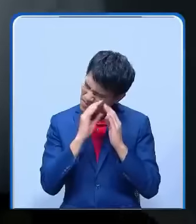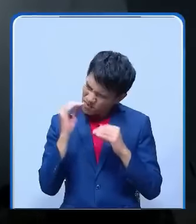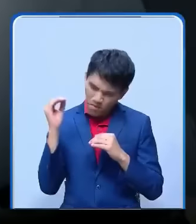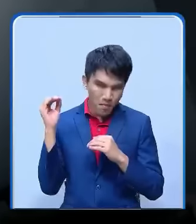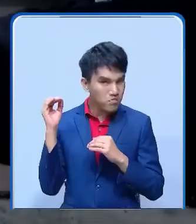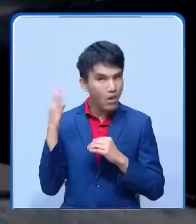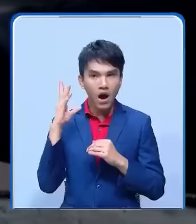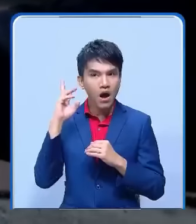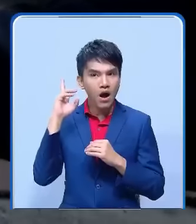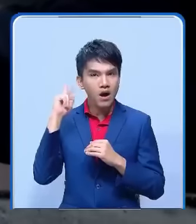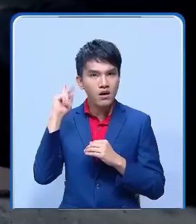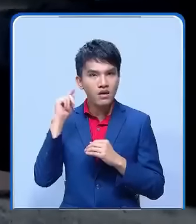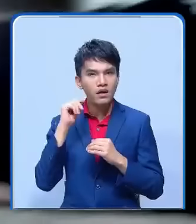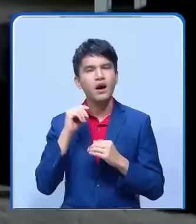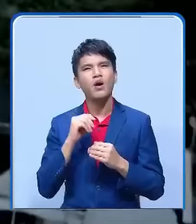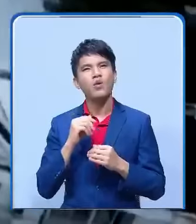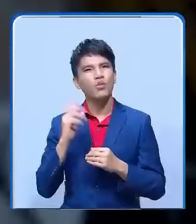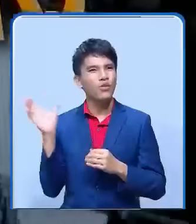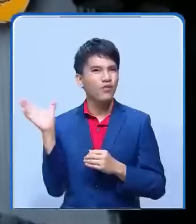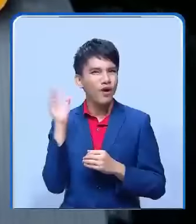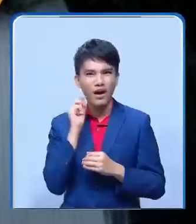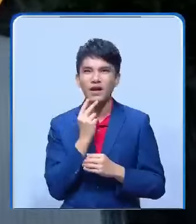พิ่งมีข่าวที่กระตาด้วยอะไรเงี้ยค่ะก็น่ากลัวอยู